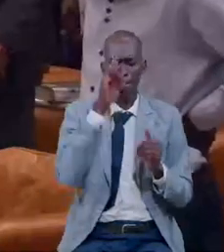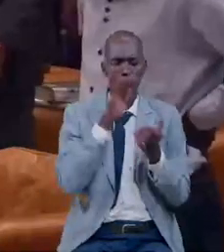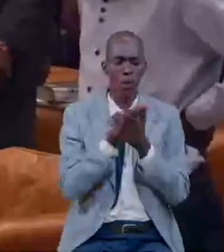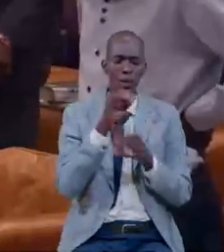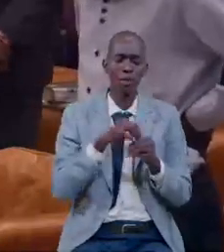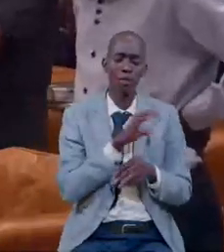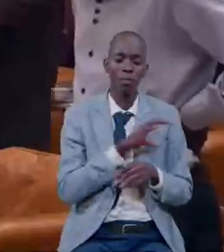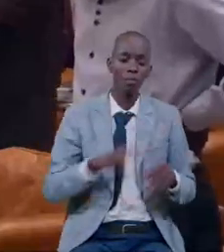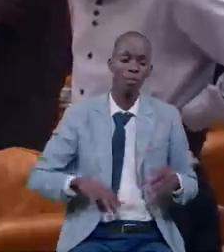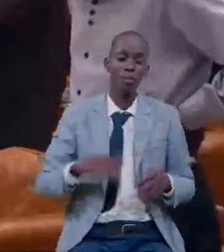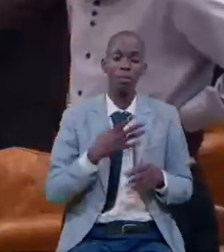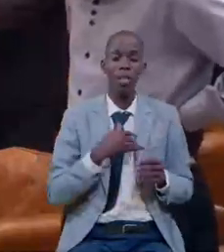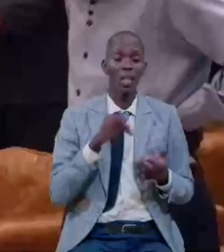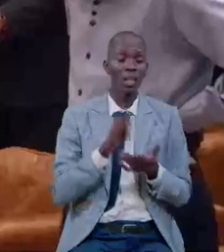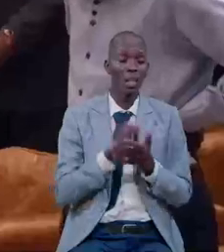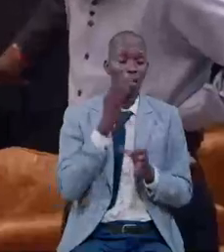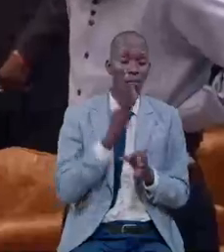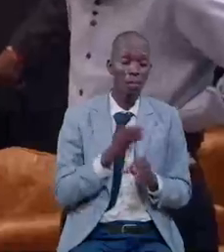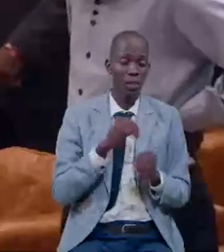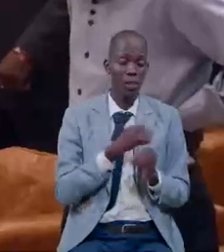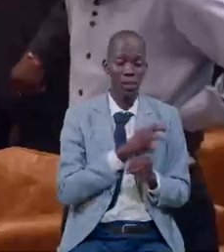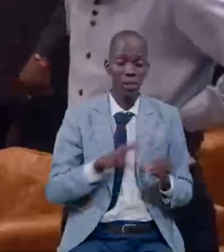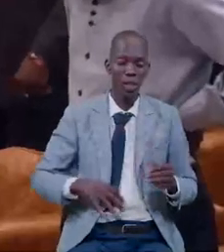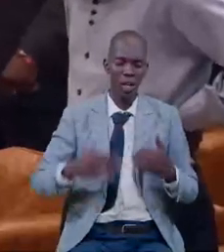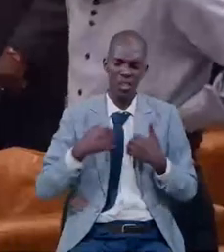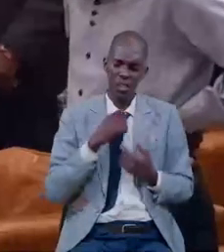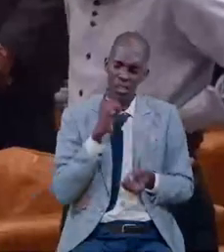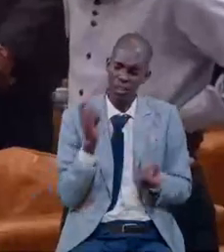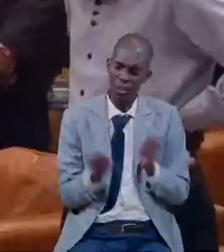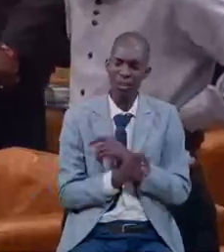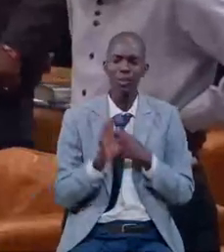la foi en Christ là a transformé votre vie,